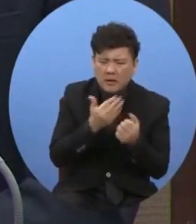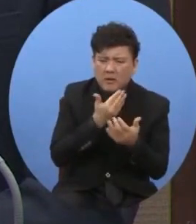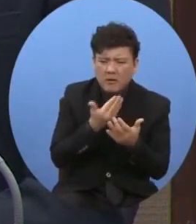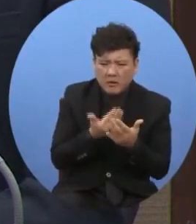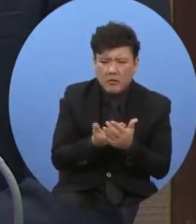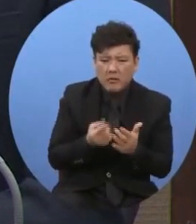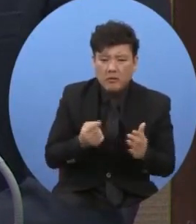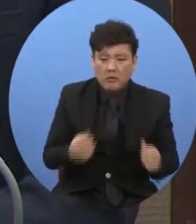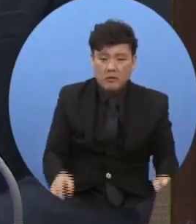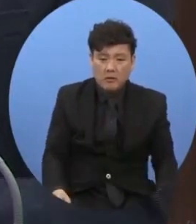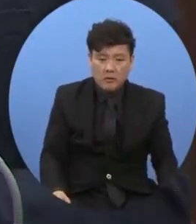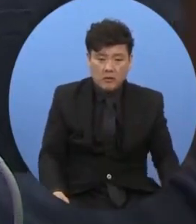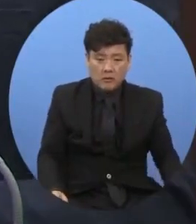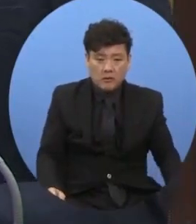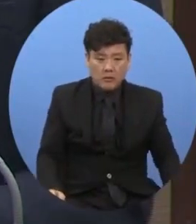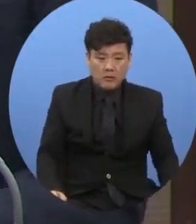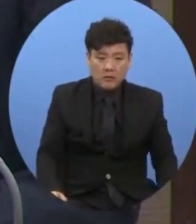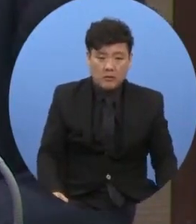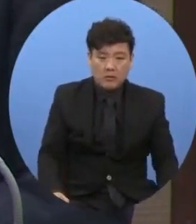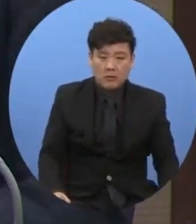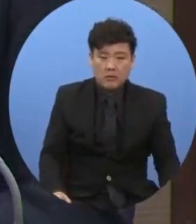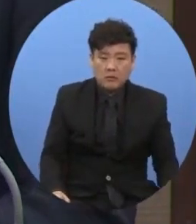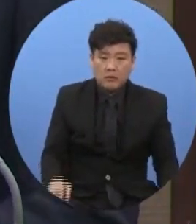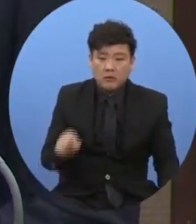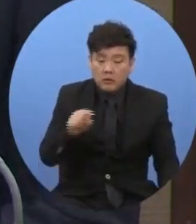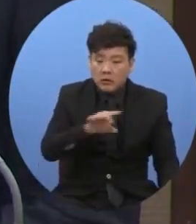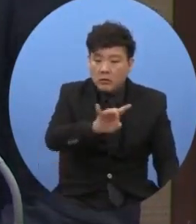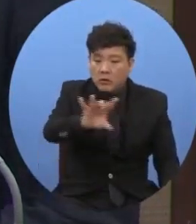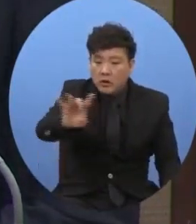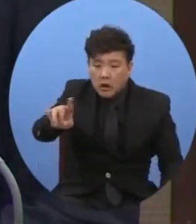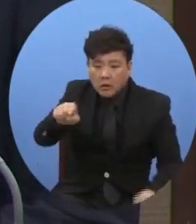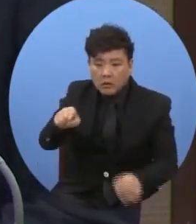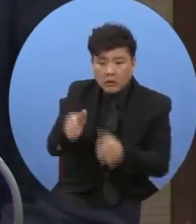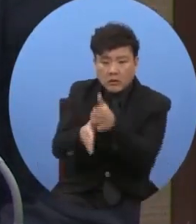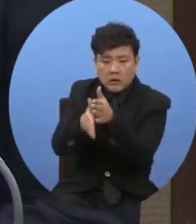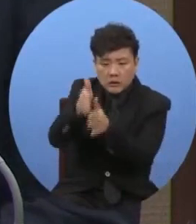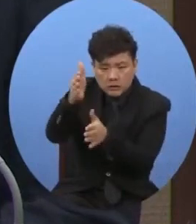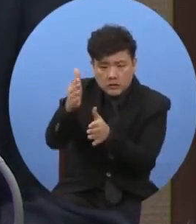액수를 결정할 때에는 그 지자체들이 감당할 수 있는 예산 액수도